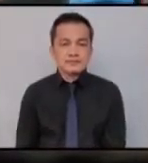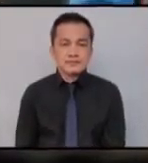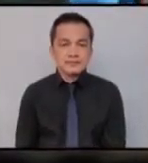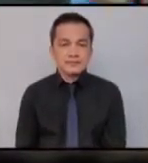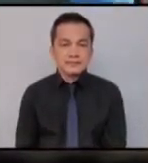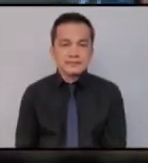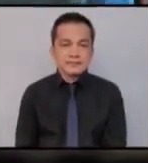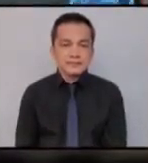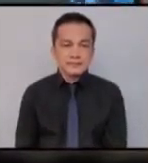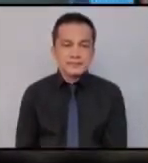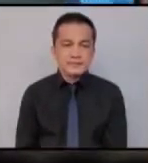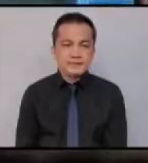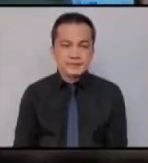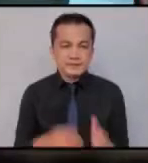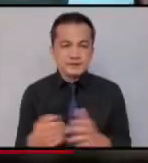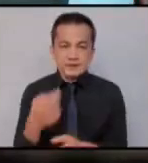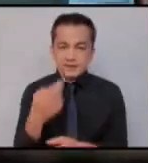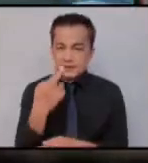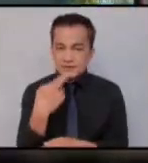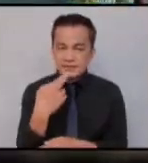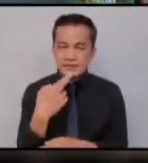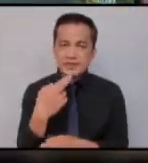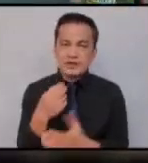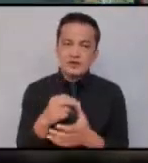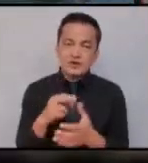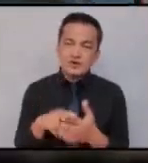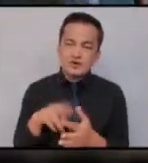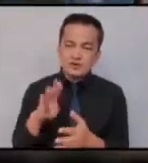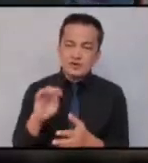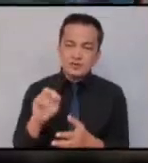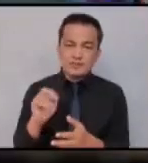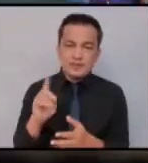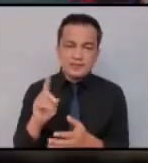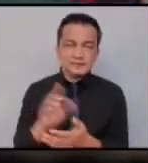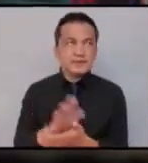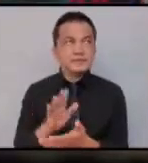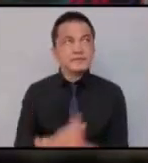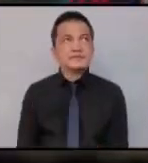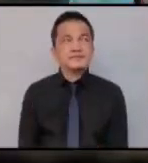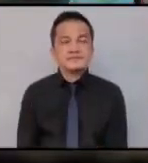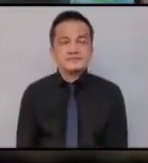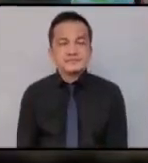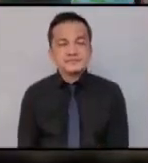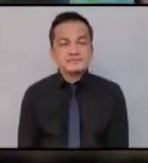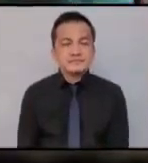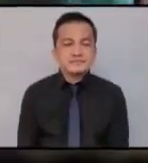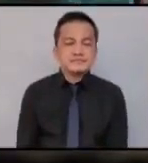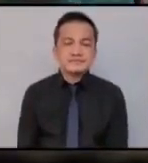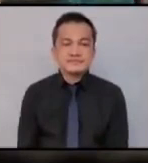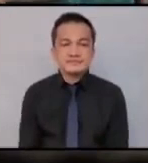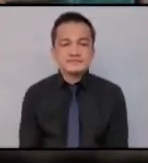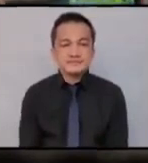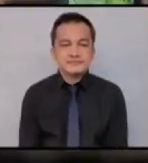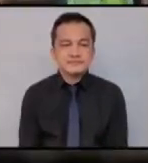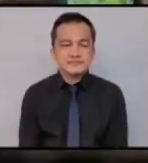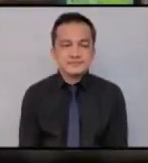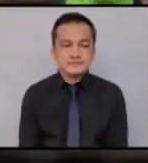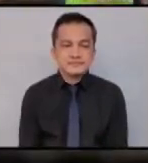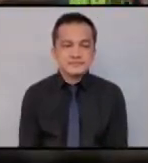paper. Ay, or bond paper. Pink craft paper. Pink craft paper. Ano baga? Diyos ko naman, oh. Tapos, tayo